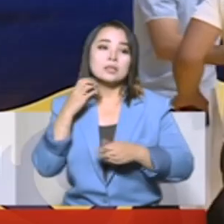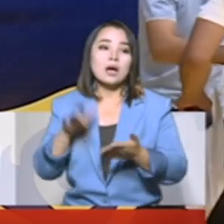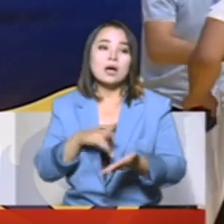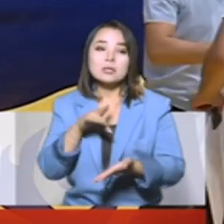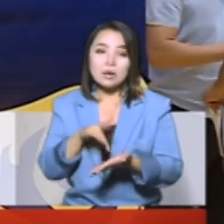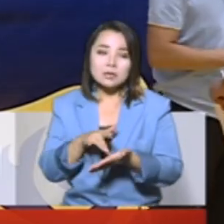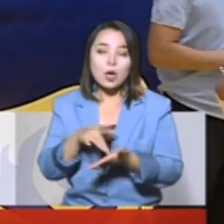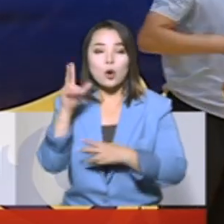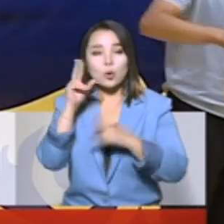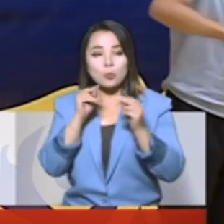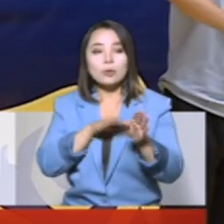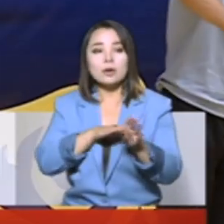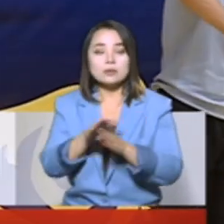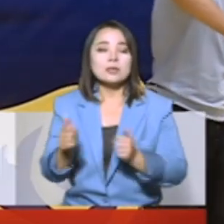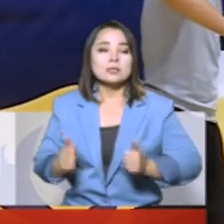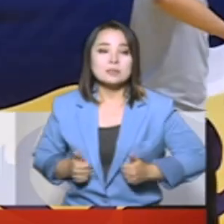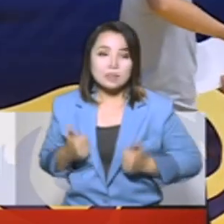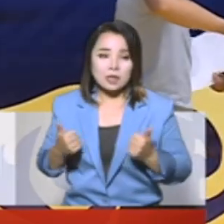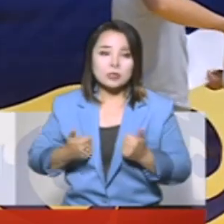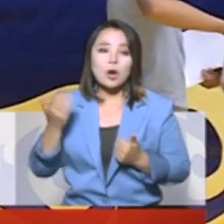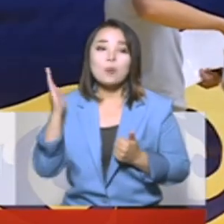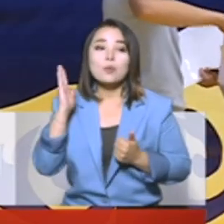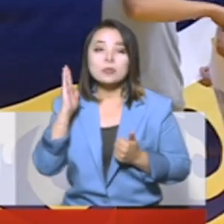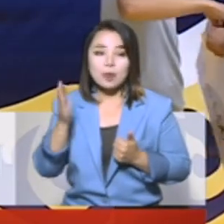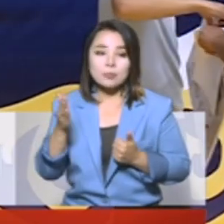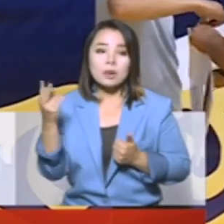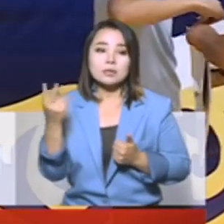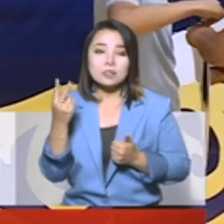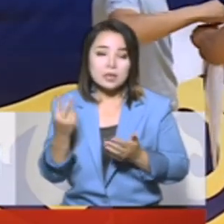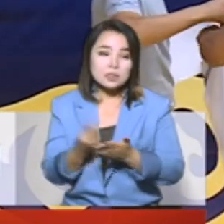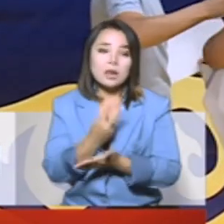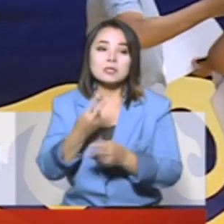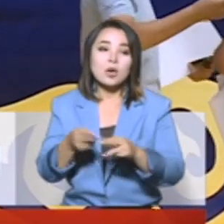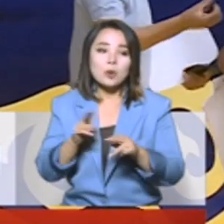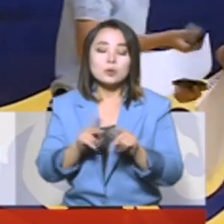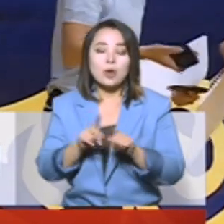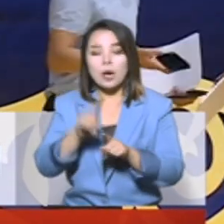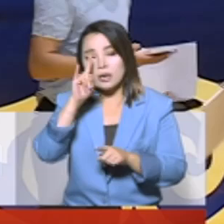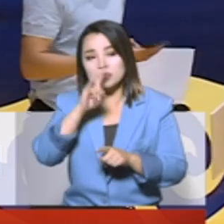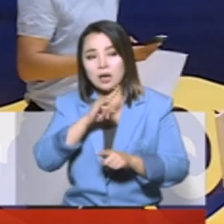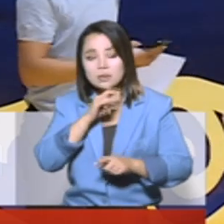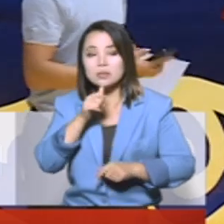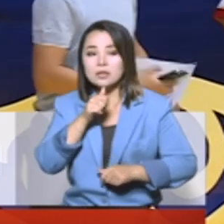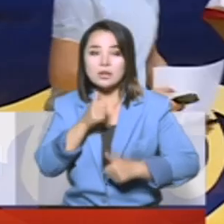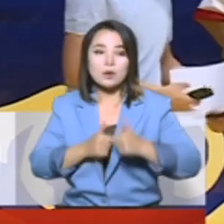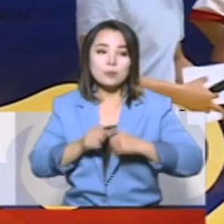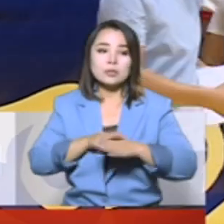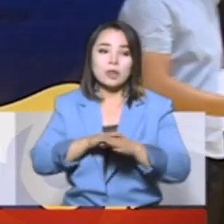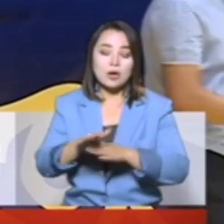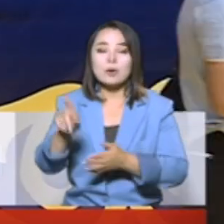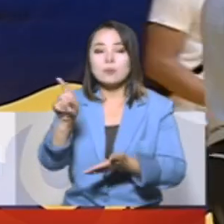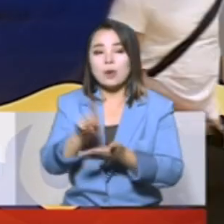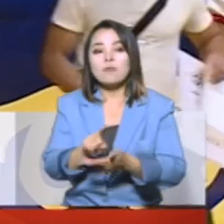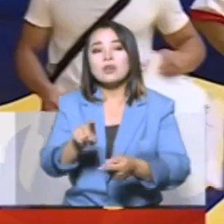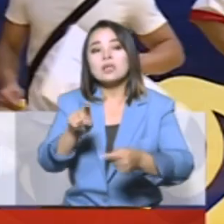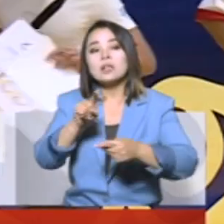Сырелінің үмітін ақтауға бүкіл күшімізді саламыз. Екінші мәрте Қазақстан барысы болуға, яғни екінші финалға кездесуге